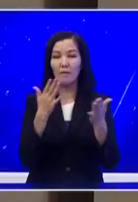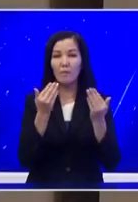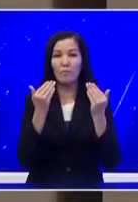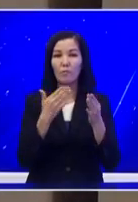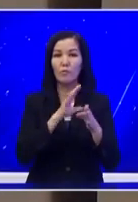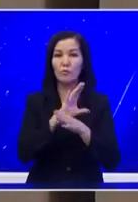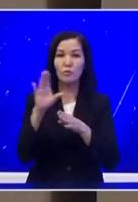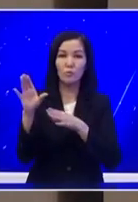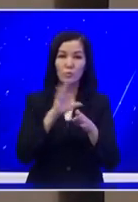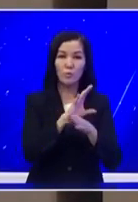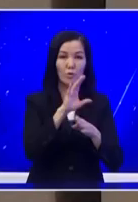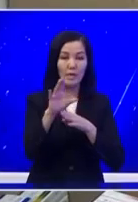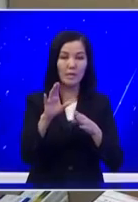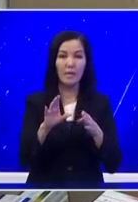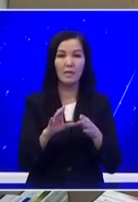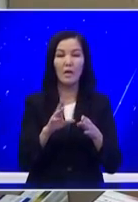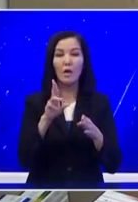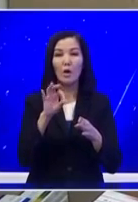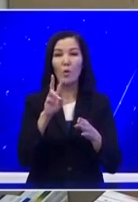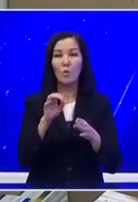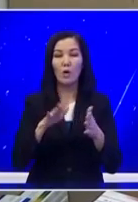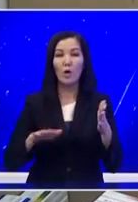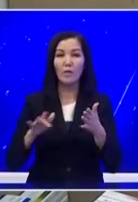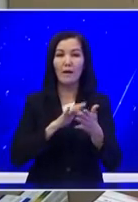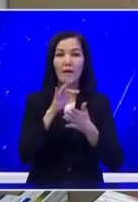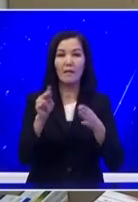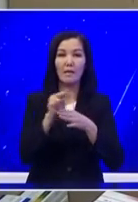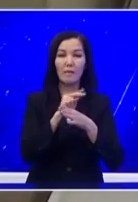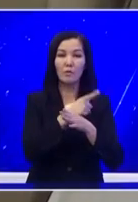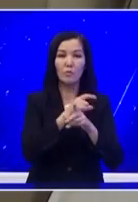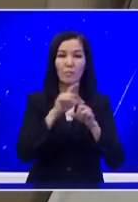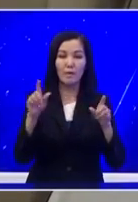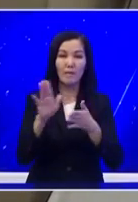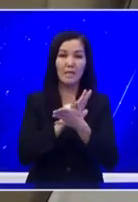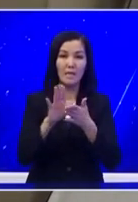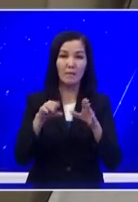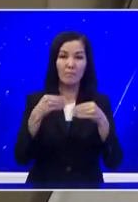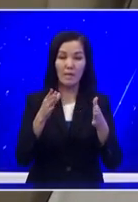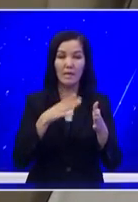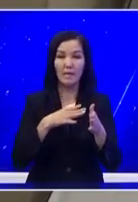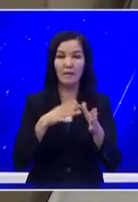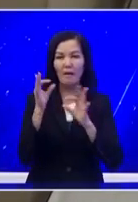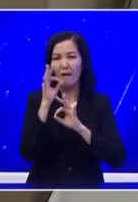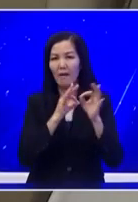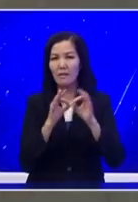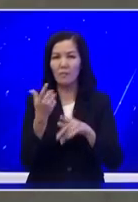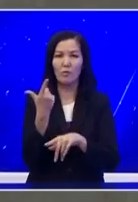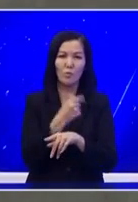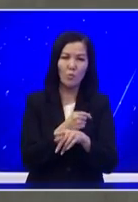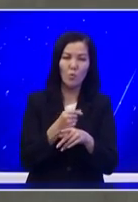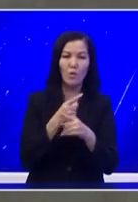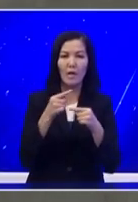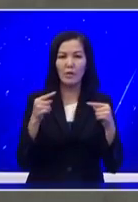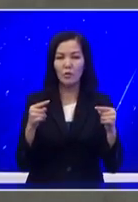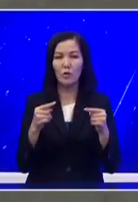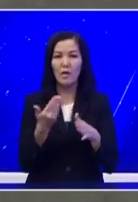жан-жаққа жөнелтіледі. Қоймадағы қор аудан қаладағы емдеу мекемелеріне тегін беріледі. Яғни бұл антибиотиктер әр медициналық